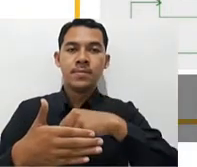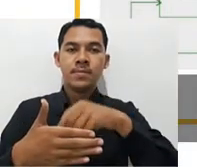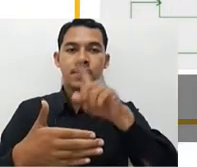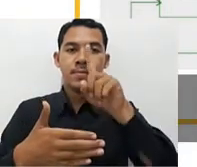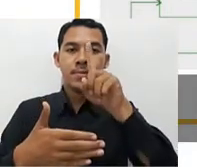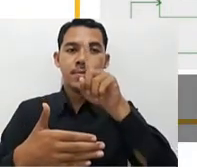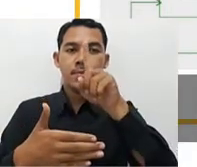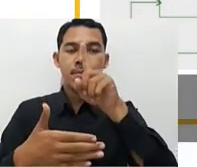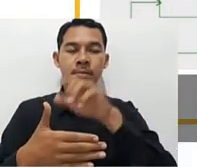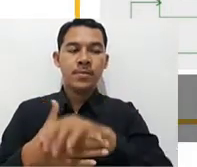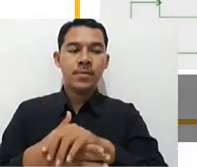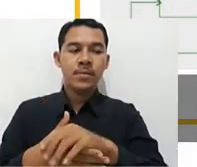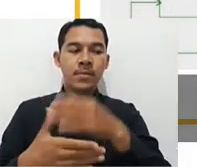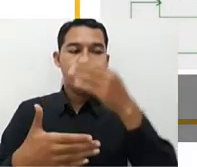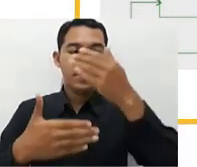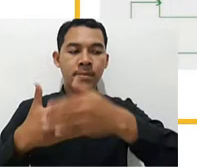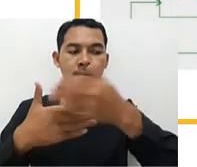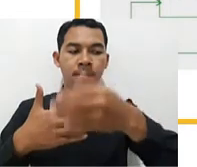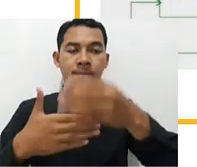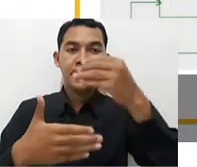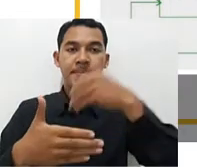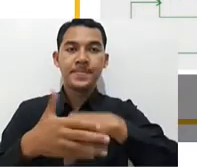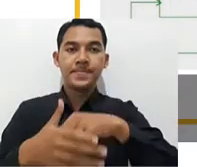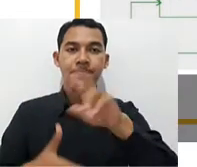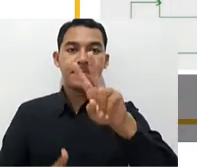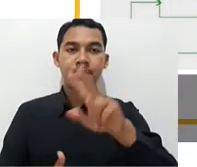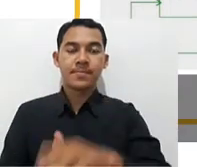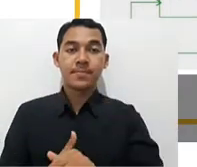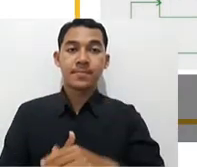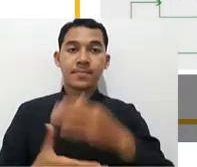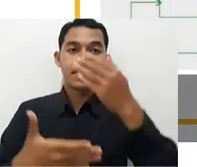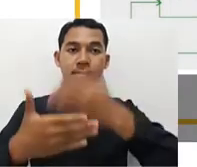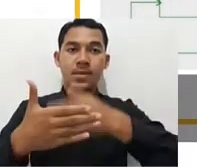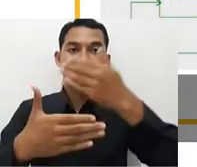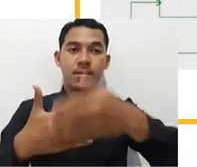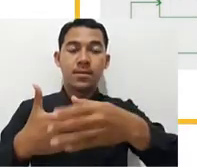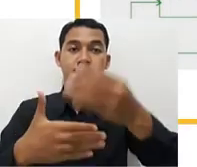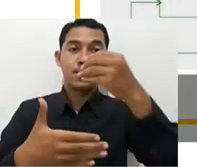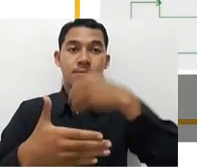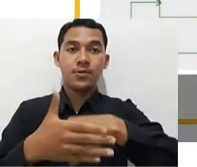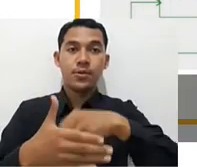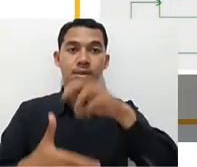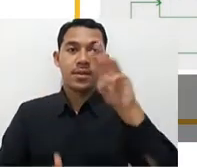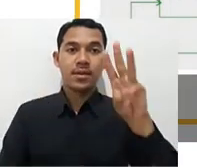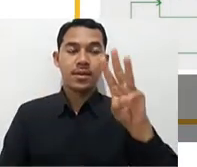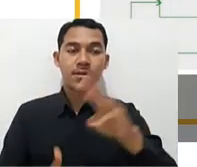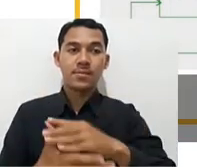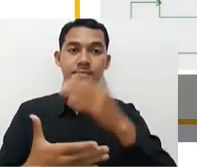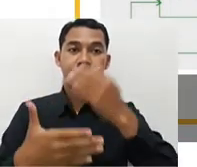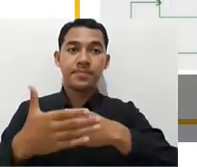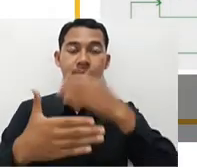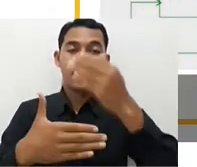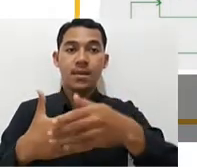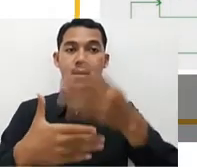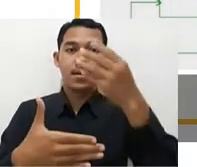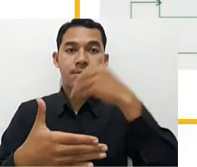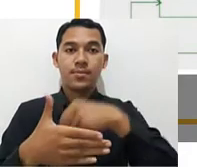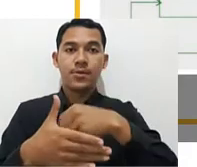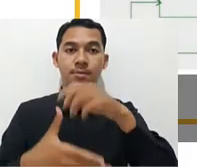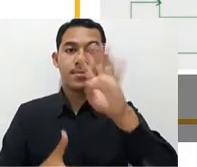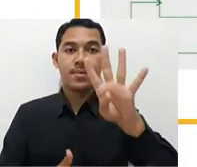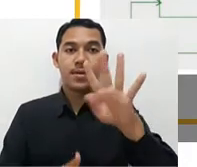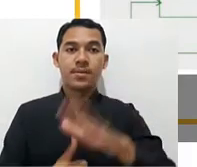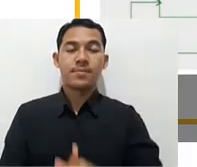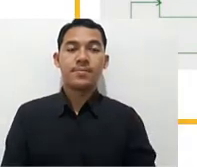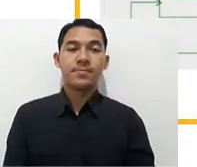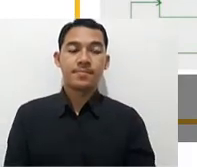terus kemudian yang ini sebagai data input 2. Ini sebagai data input 3. Ini sebagai data input 4.